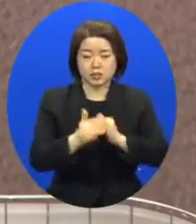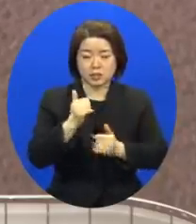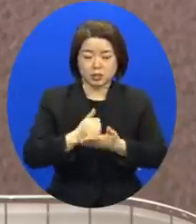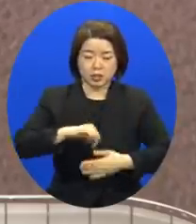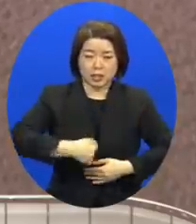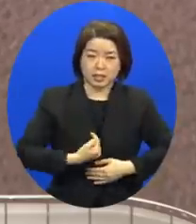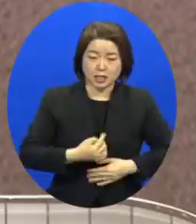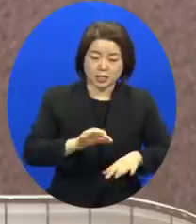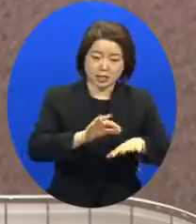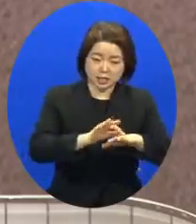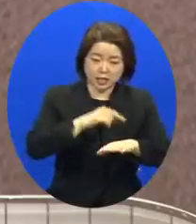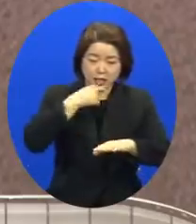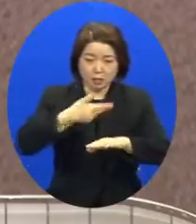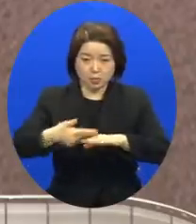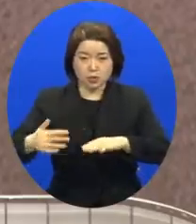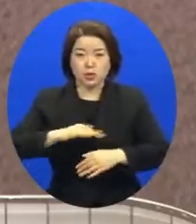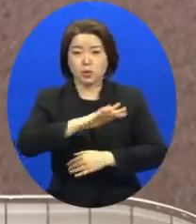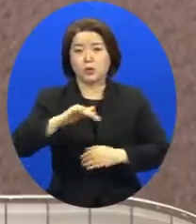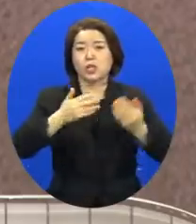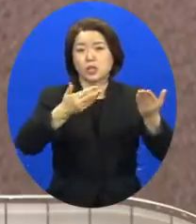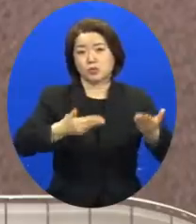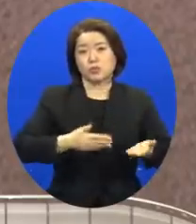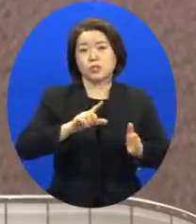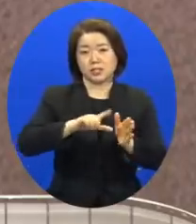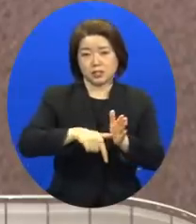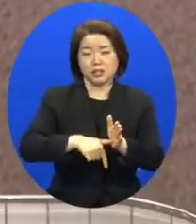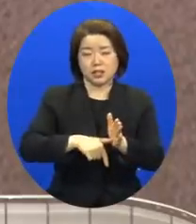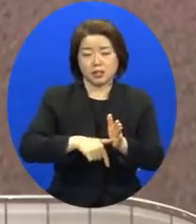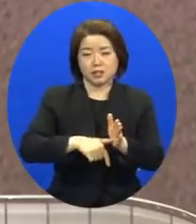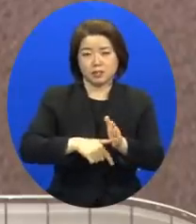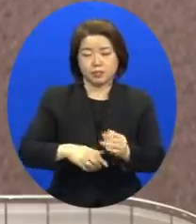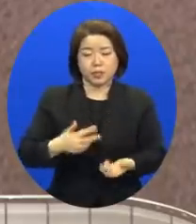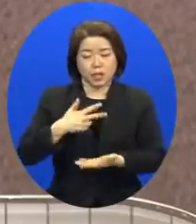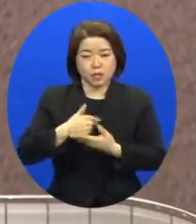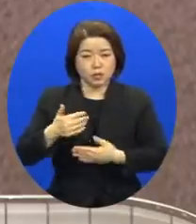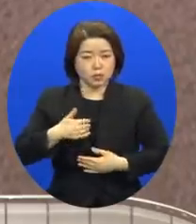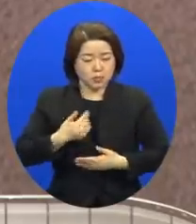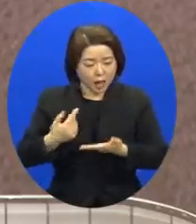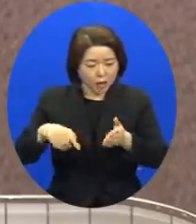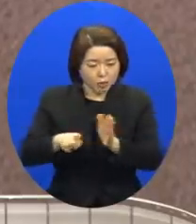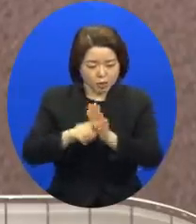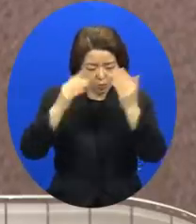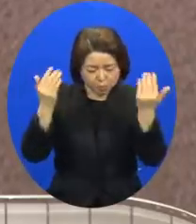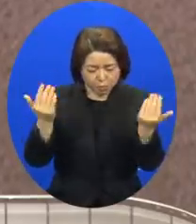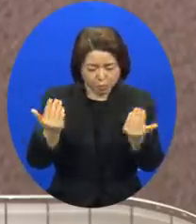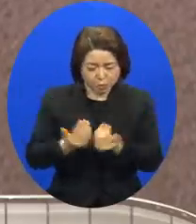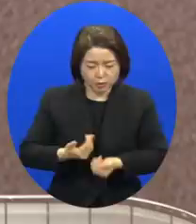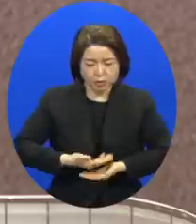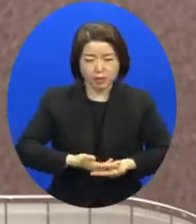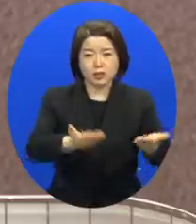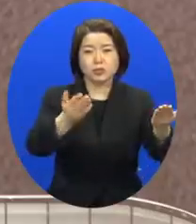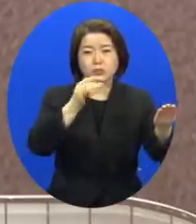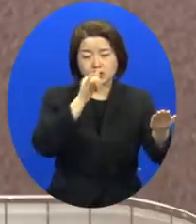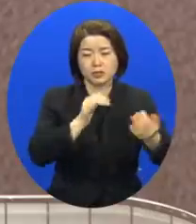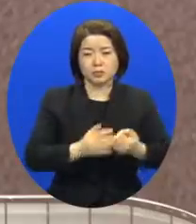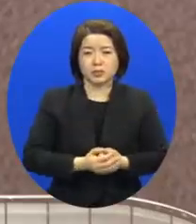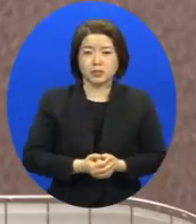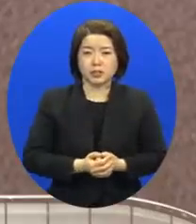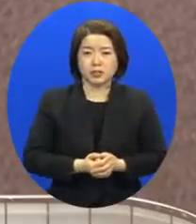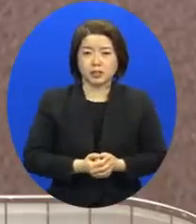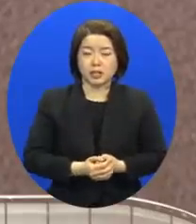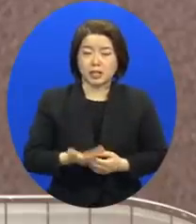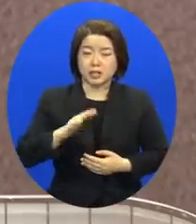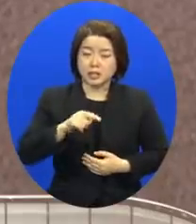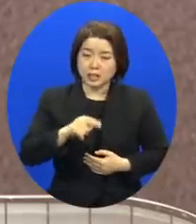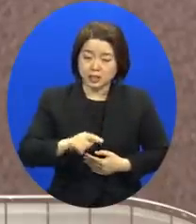우리에게 주시는 시간입니다 주님은 나를 위해서 모든 것을 다 주신 것입니다 그런데 이